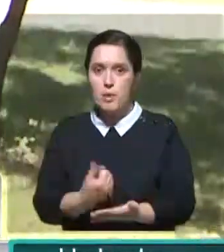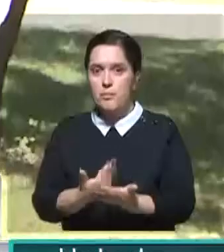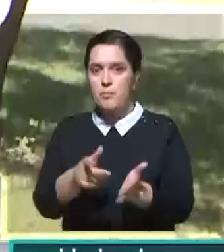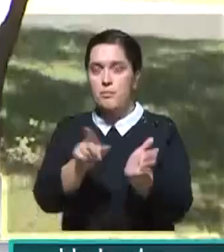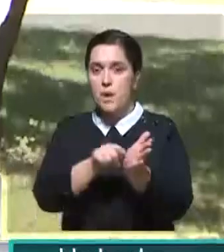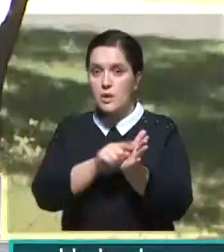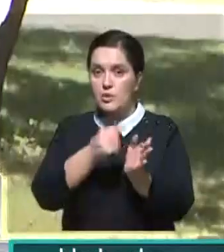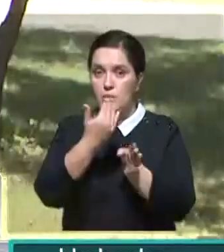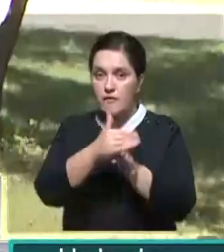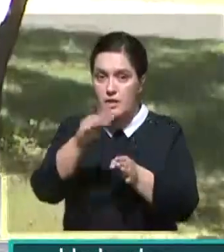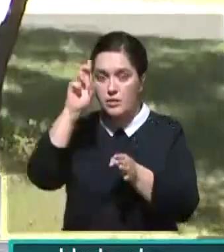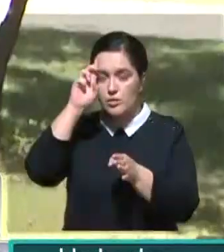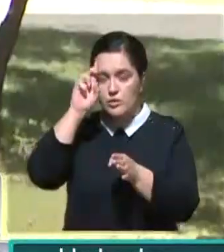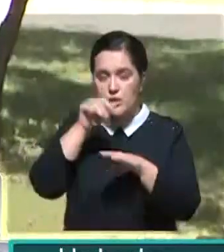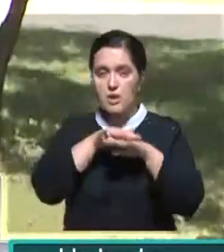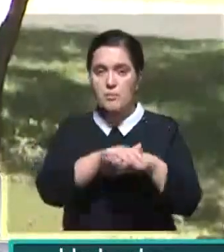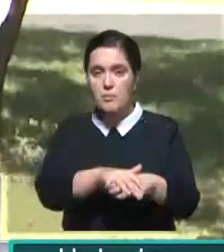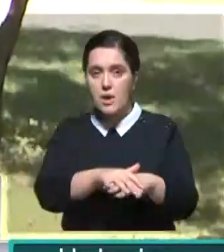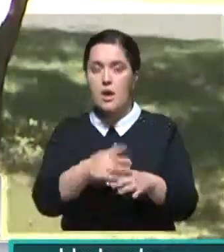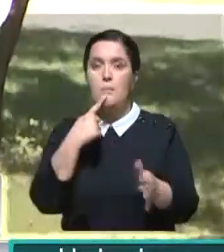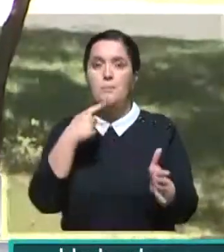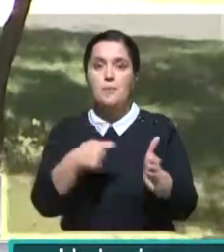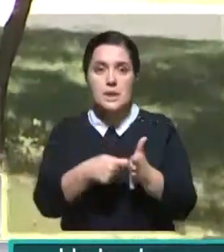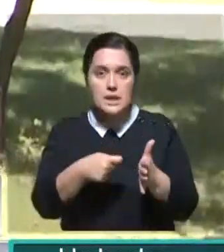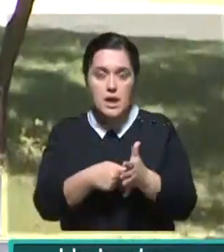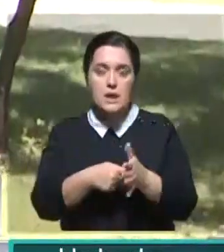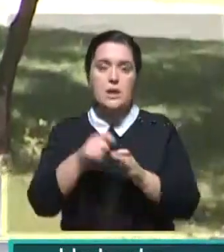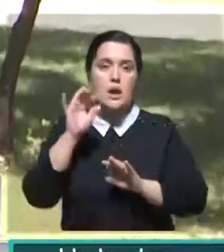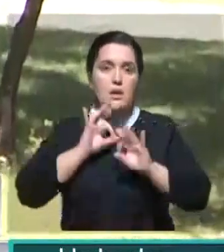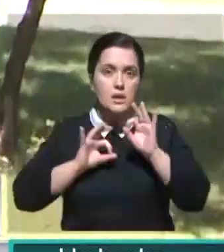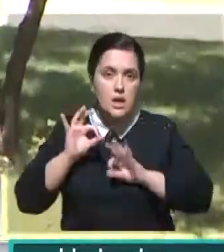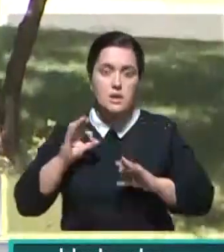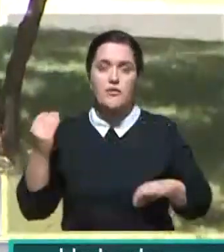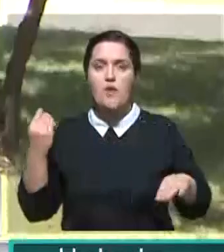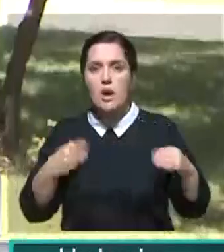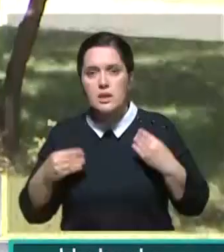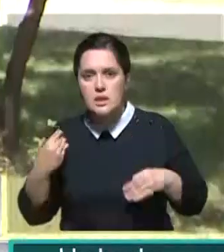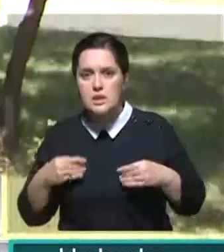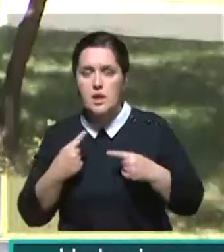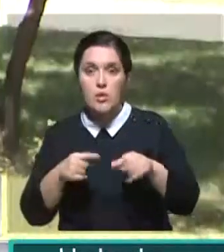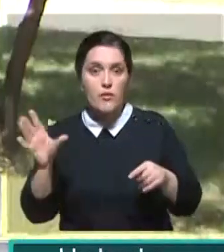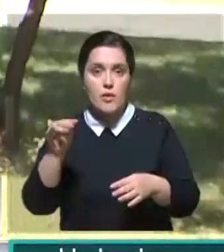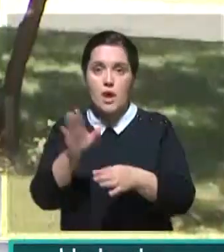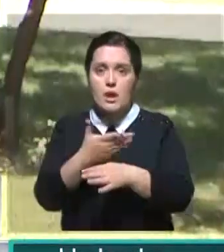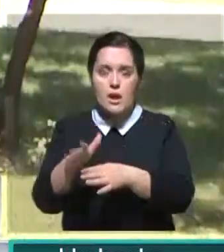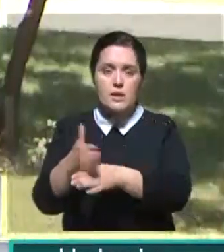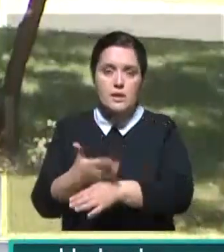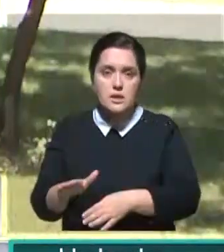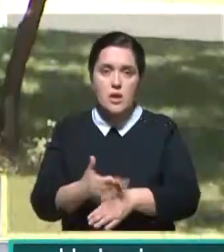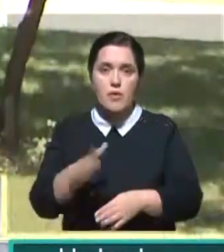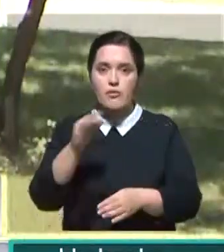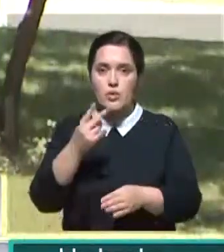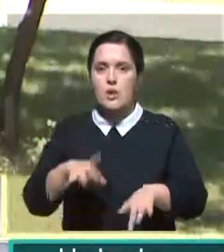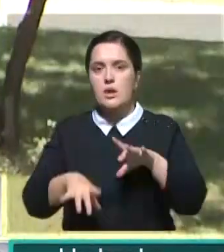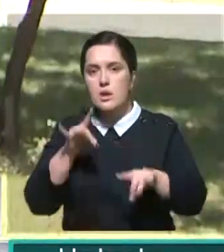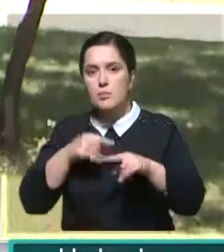которое выделяет государство, питание, лекарства, одежда, значит, так далее, все раздроблено, все надо